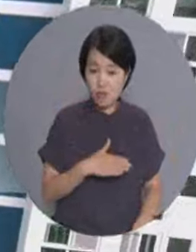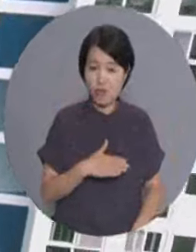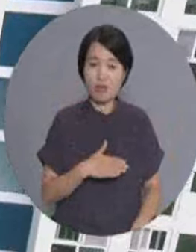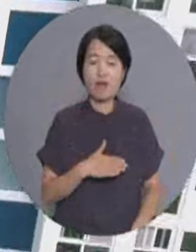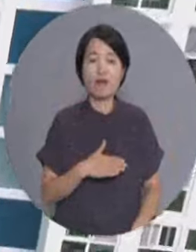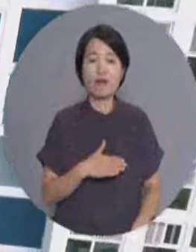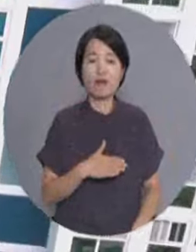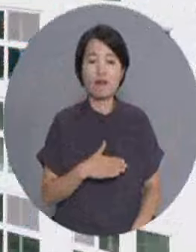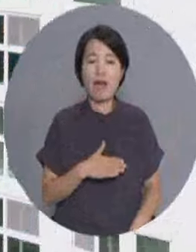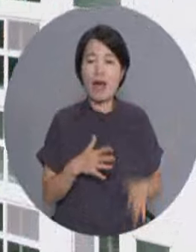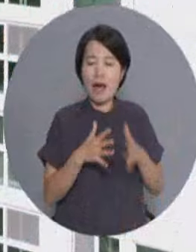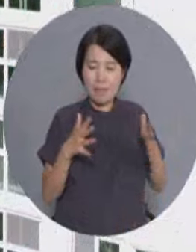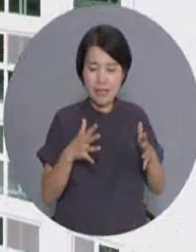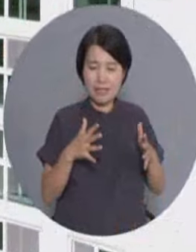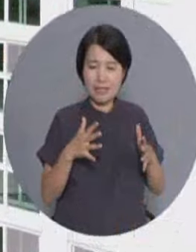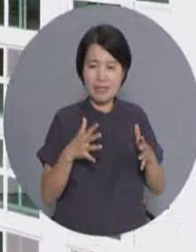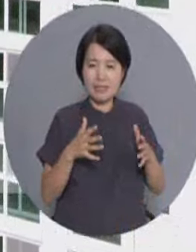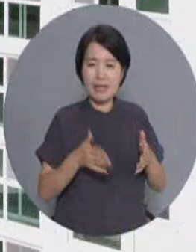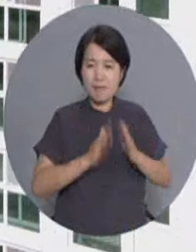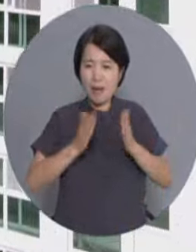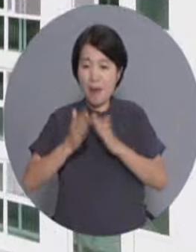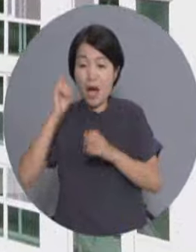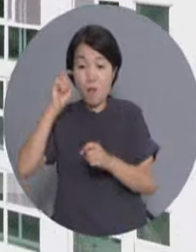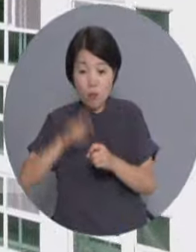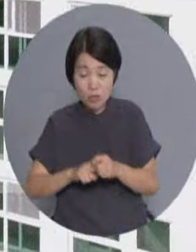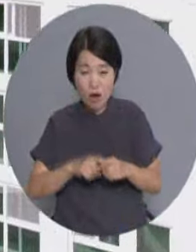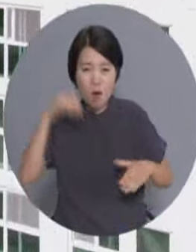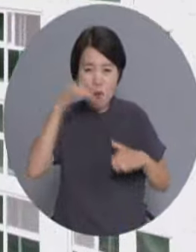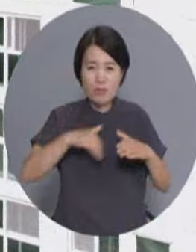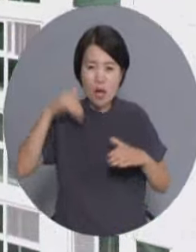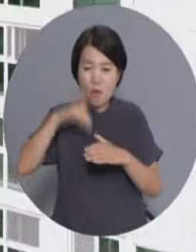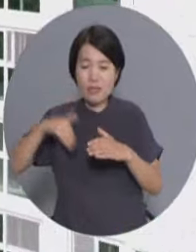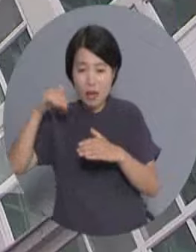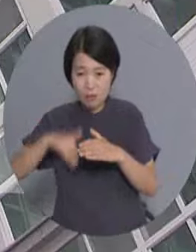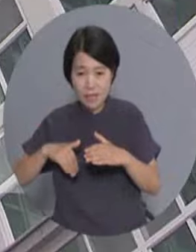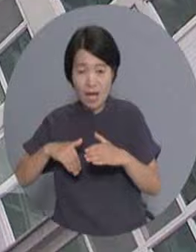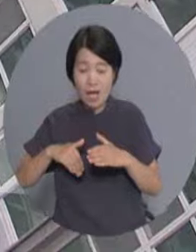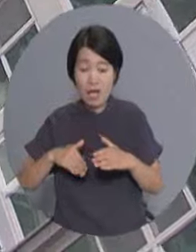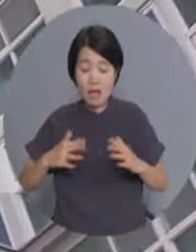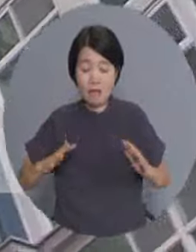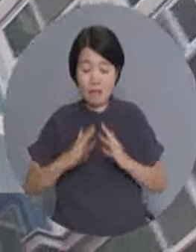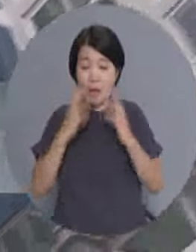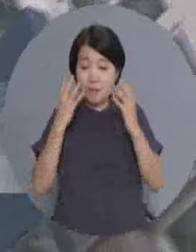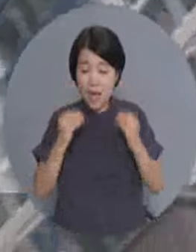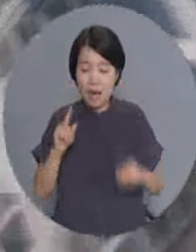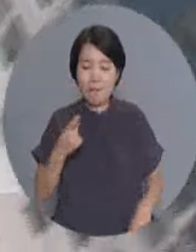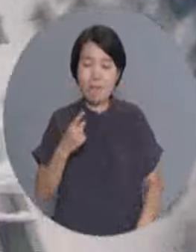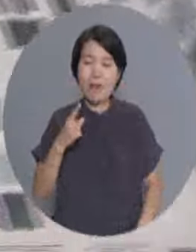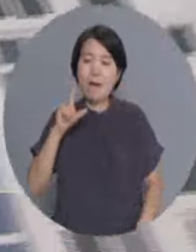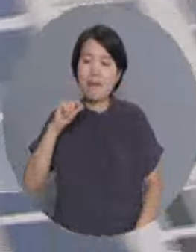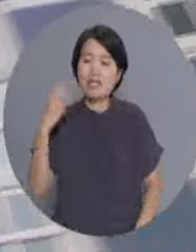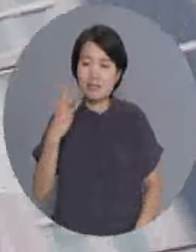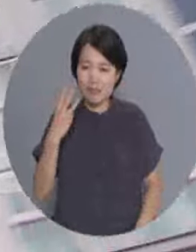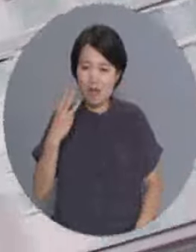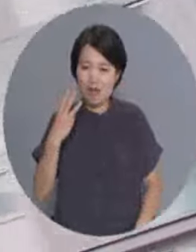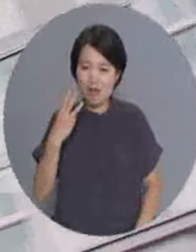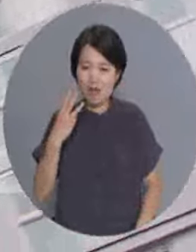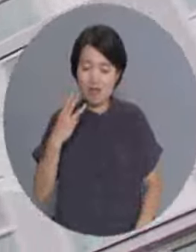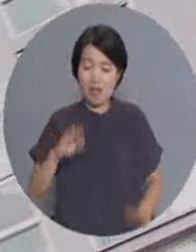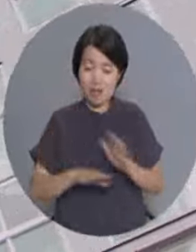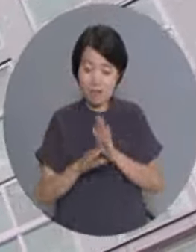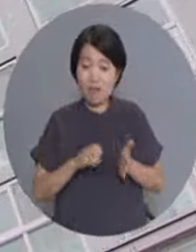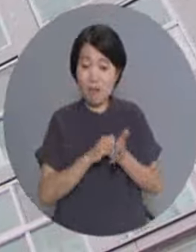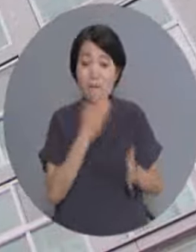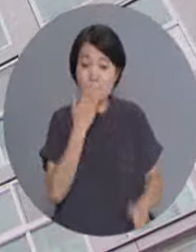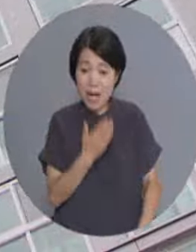환경 개선을 목표로 지속적으로 공급되고 있는 13,000여 세대 규모의 공동주택이 인근 도시 인구의 유입을 견인하고